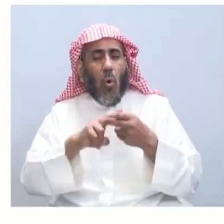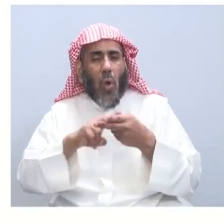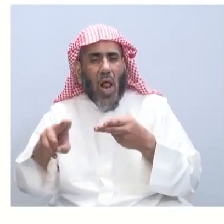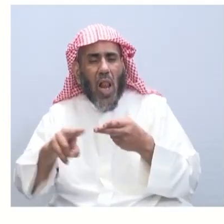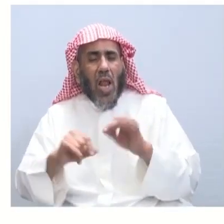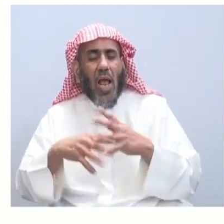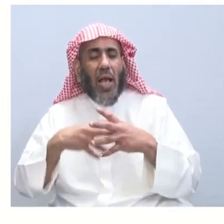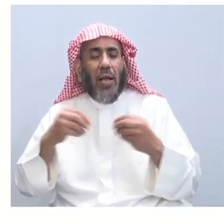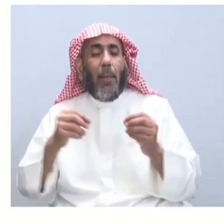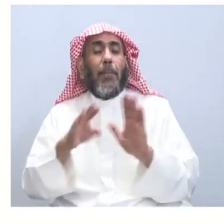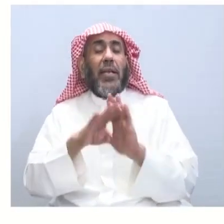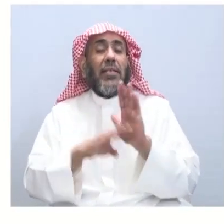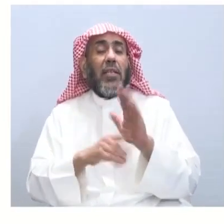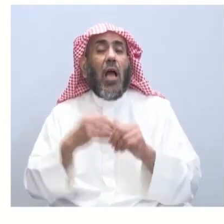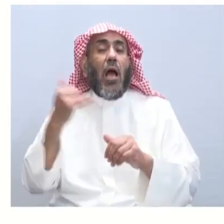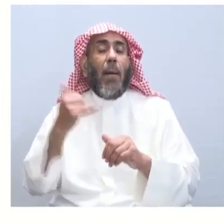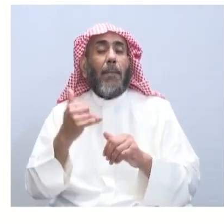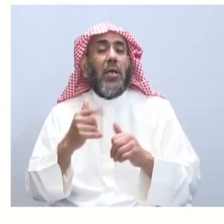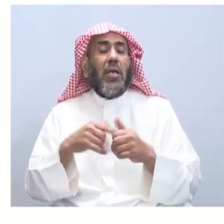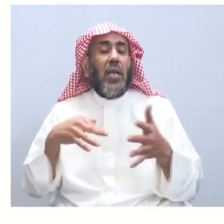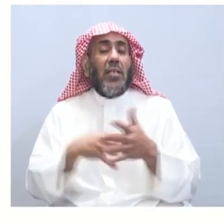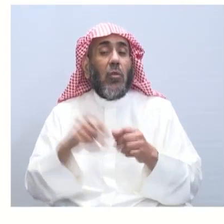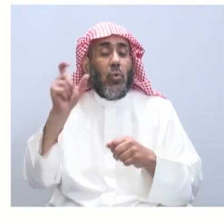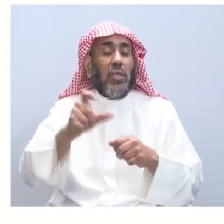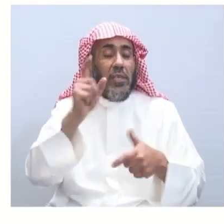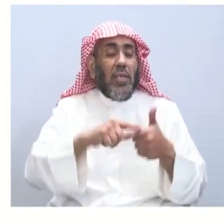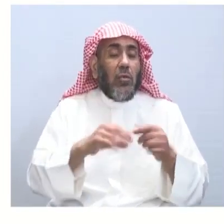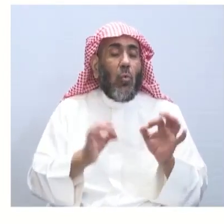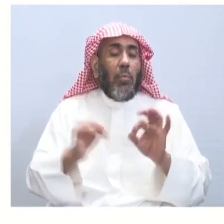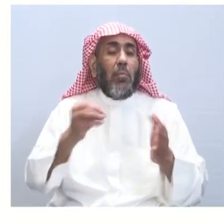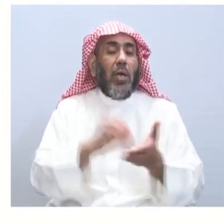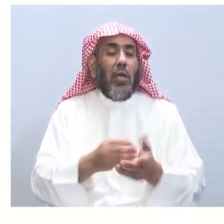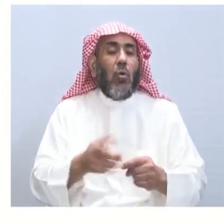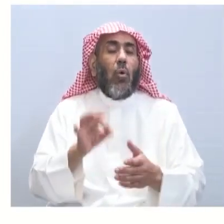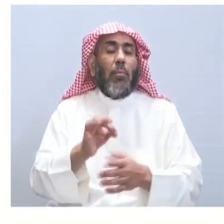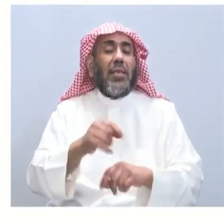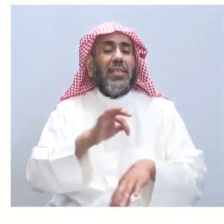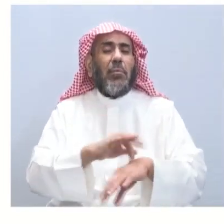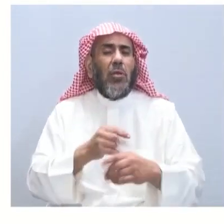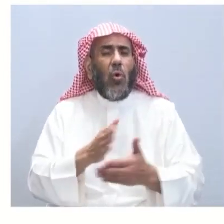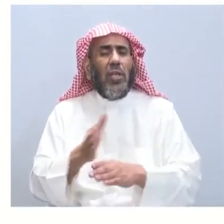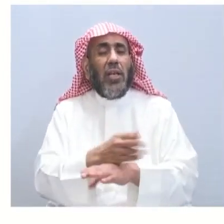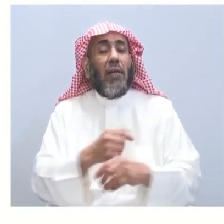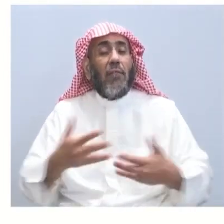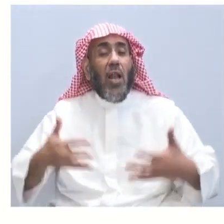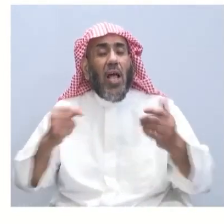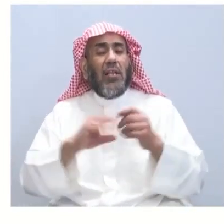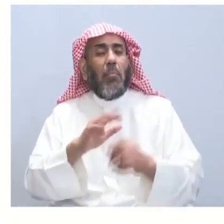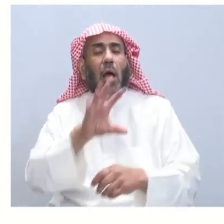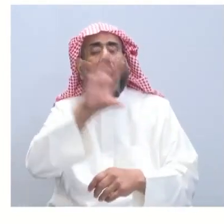اخره من العناصر لكن هذه اهمها اللي هي احداث الشخصيات والبيئه المكانيه والزمانيه تنوعت اتجاهاتها في الادب